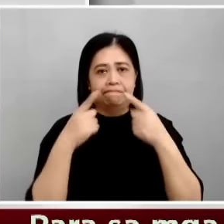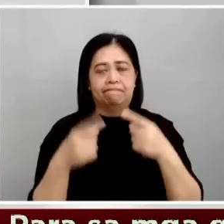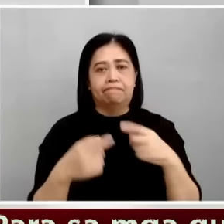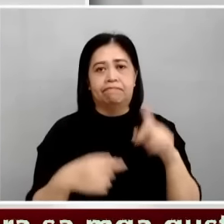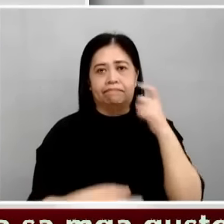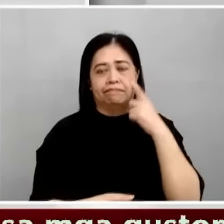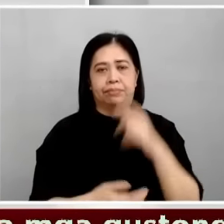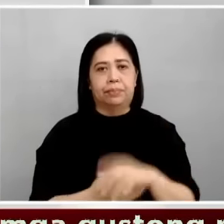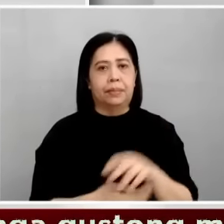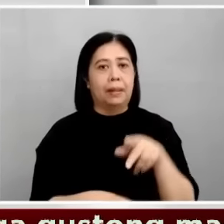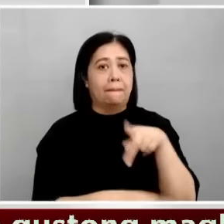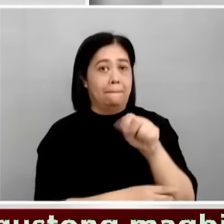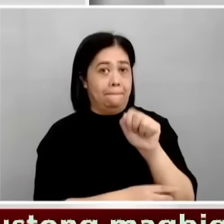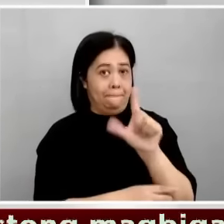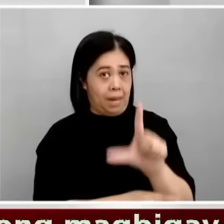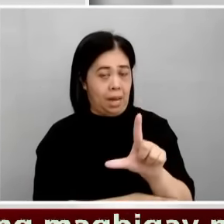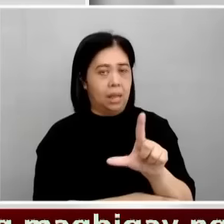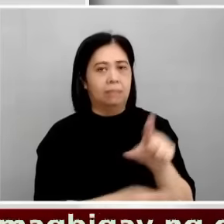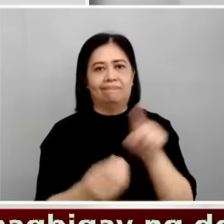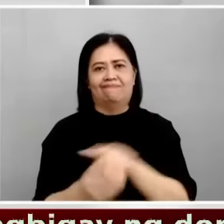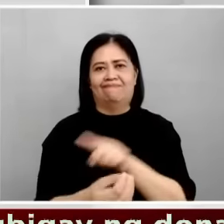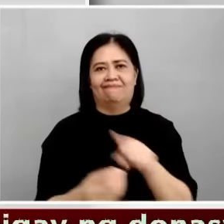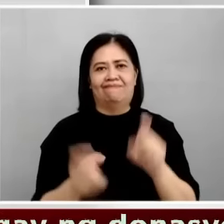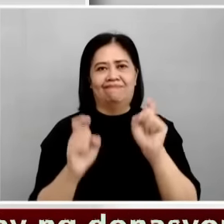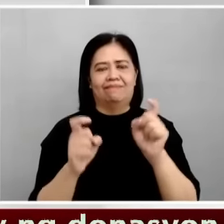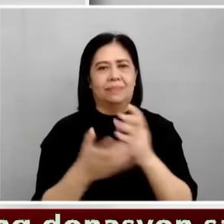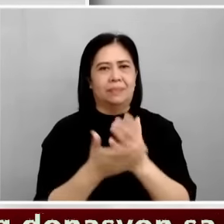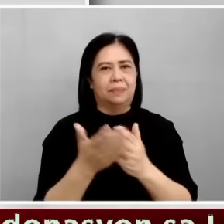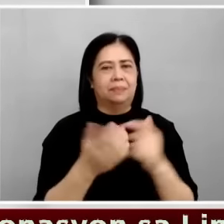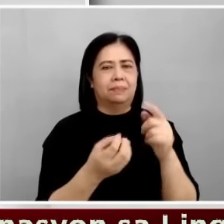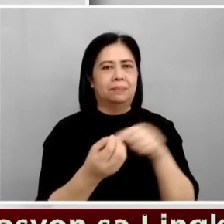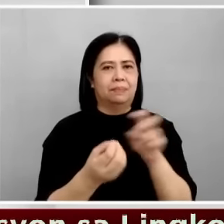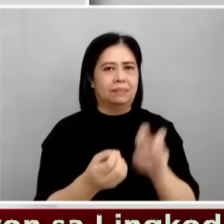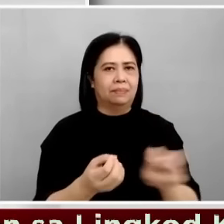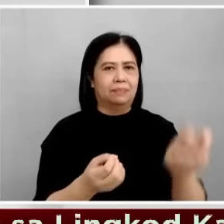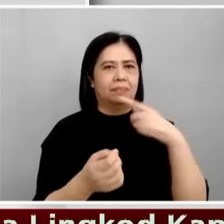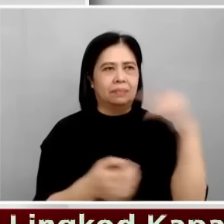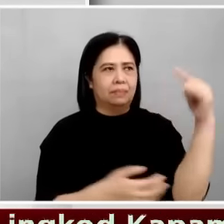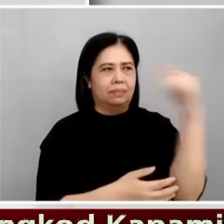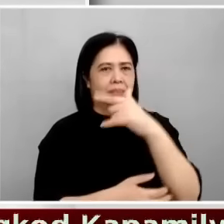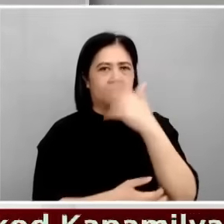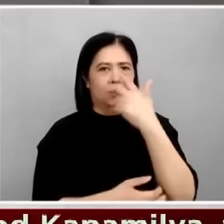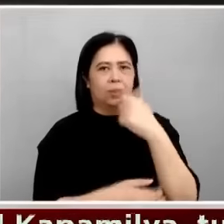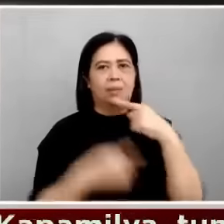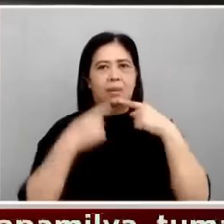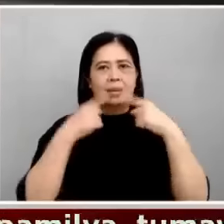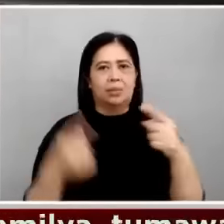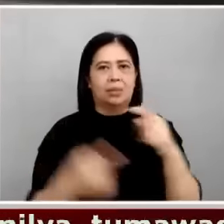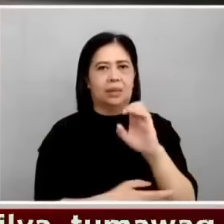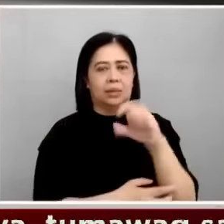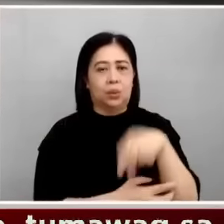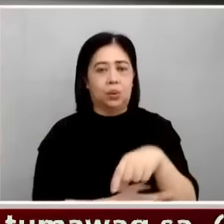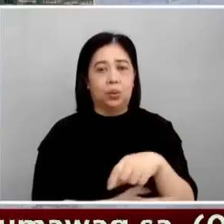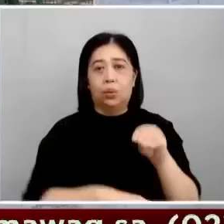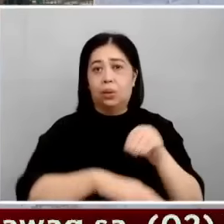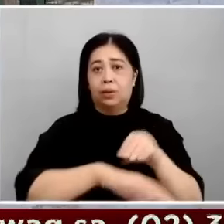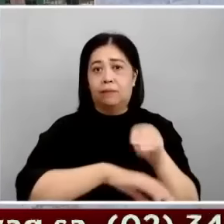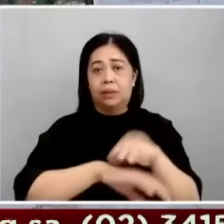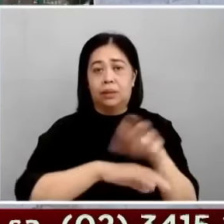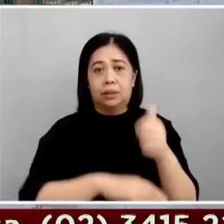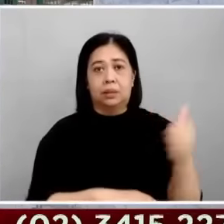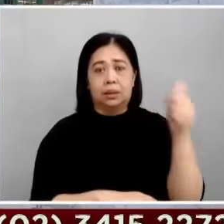Ang Philippine Airlines, nagkansela na agad ng ilang mga biyahe matapos i-anunsyo ang ECQ. Ang payo ng mga otoridad,